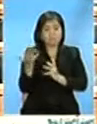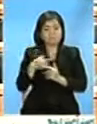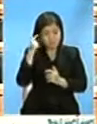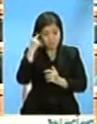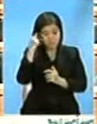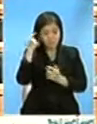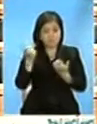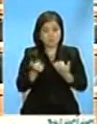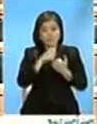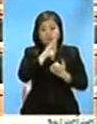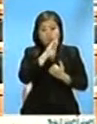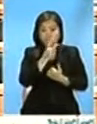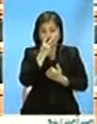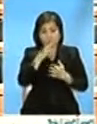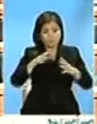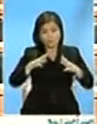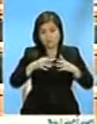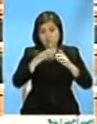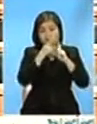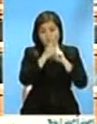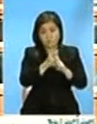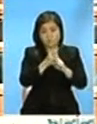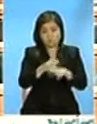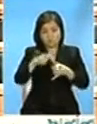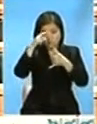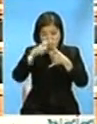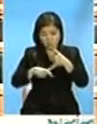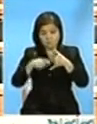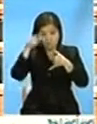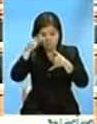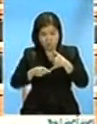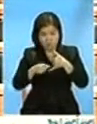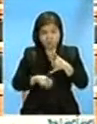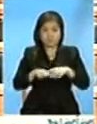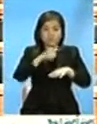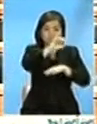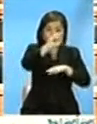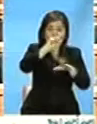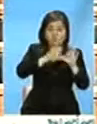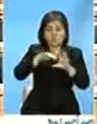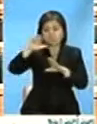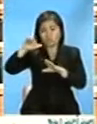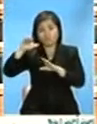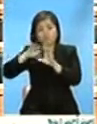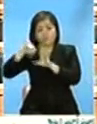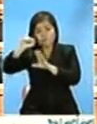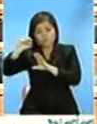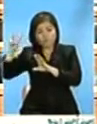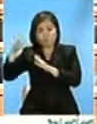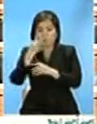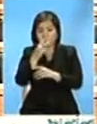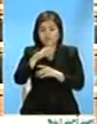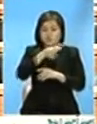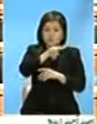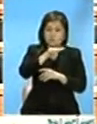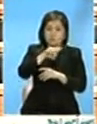าเรื่องนี้ถึงแม้ว่าผมไม่ได้เห็นด้วยกับการที่จะต้องมีคุณสมบัติว่าจะต้องผัวอยู่สภาหนึ่งเมียอยู่สภาหนึ่งได้ผมก็ไม่ค่อยเห็นด้วยนะครับ